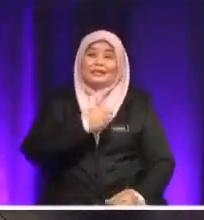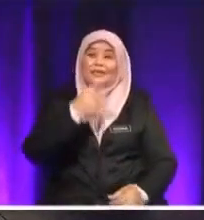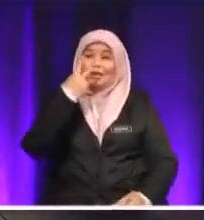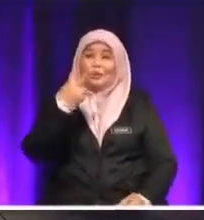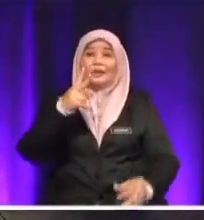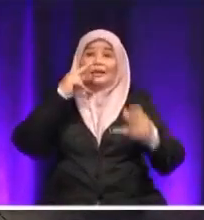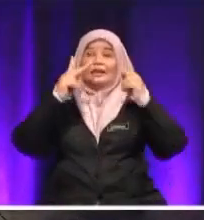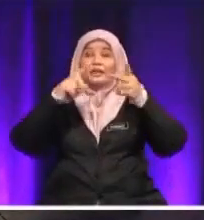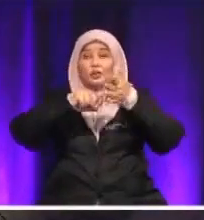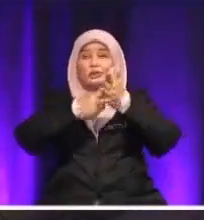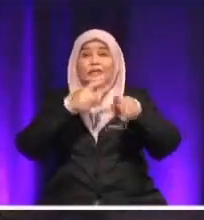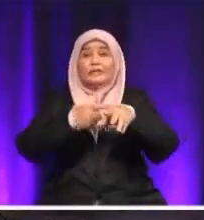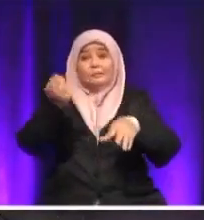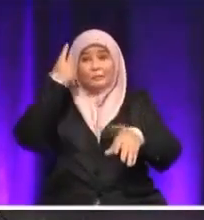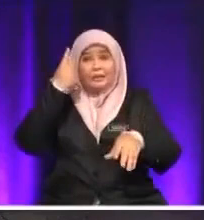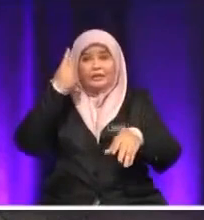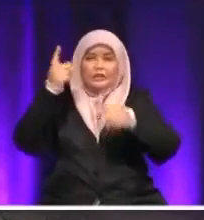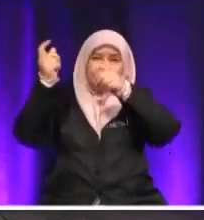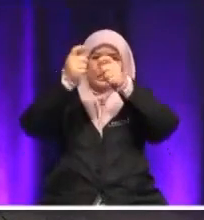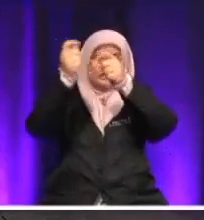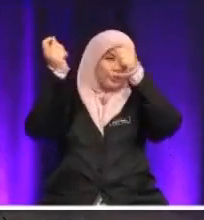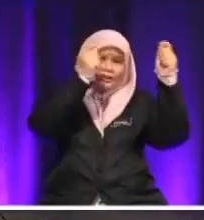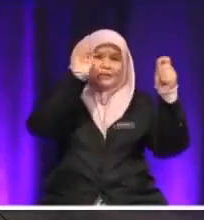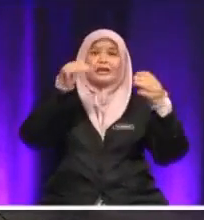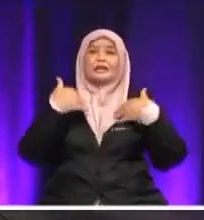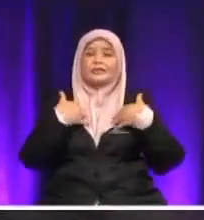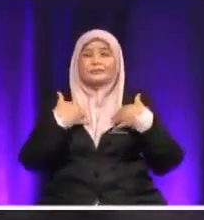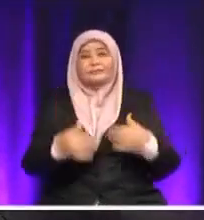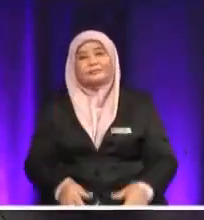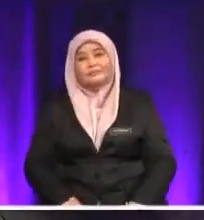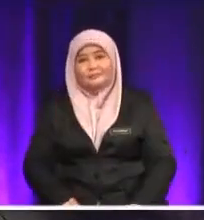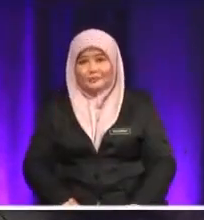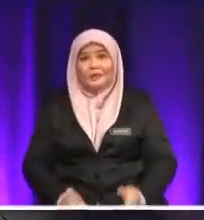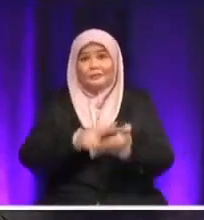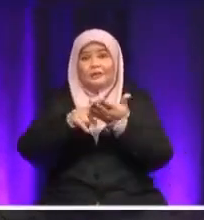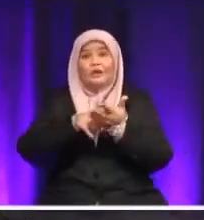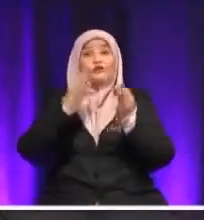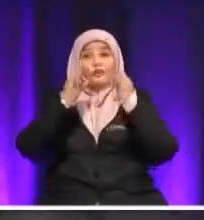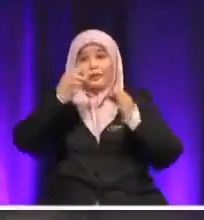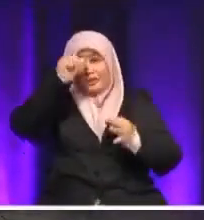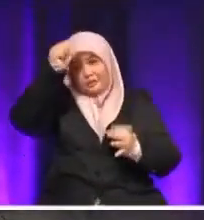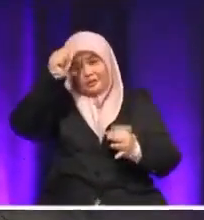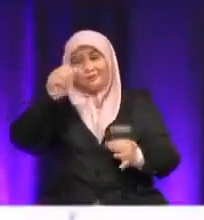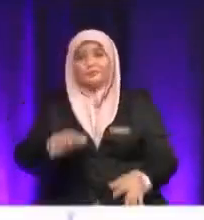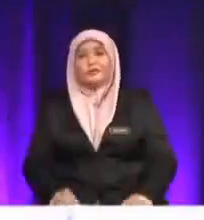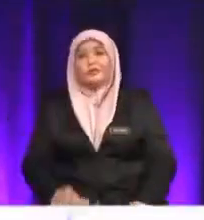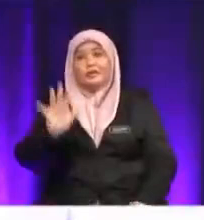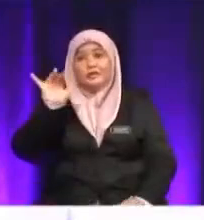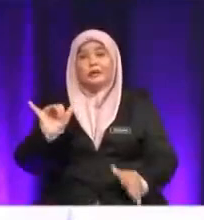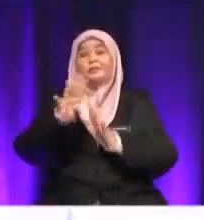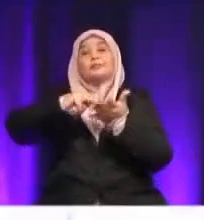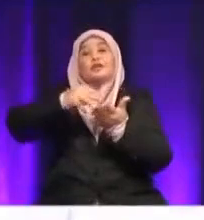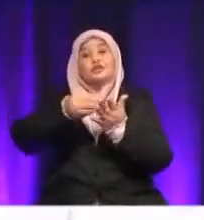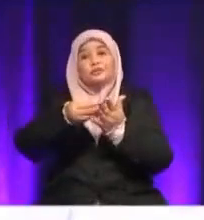kata kunci di depan dan kita tengok situasi yang ada. Okey, saya bacakan ustaz eh. Boleh. Firman Allah Subhanahu wa taala yang